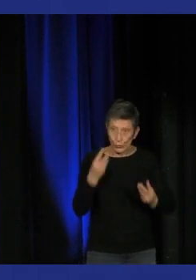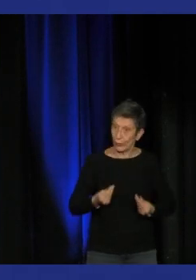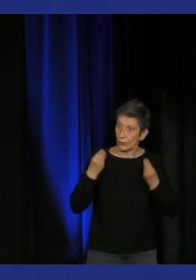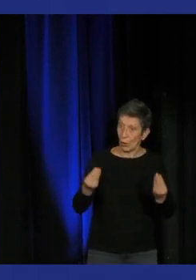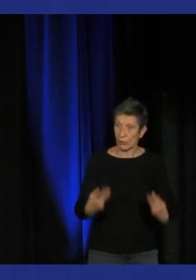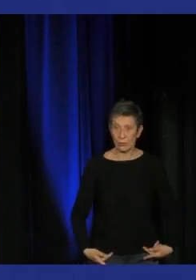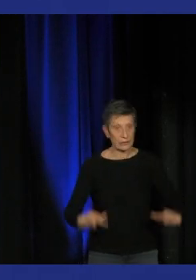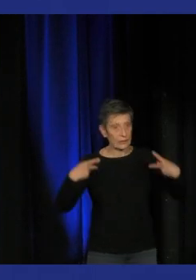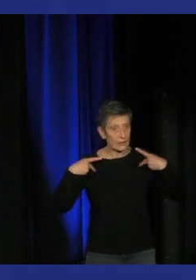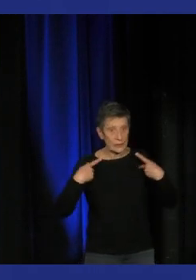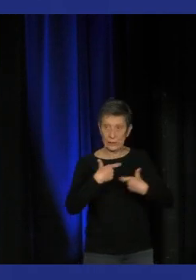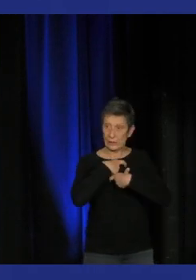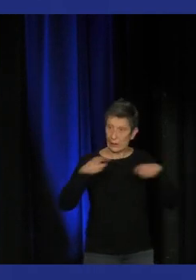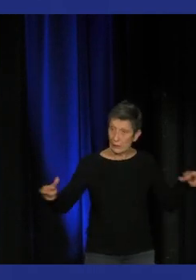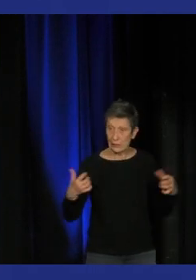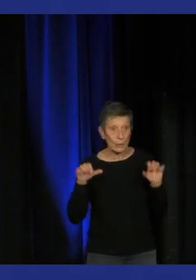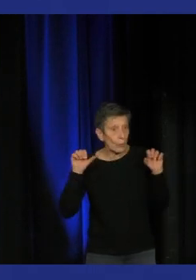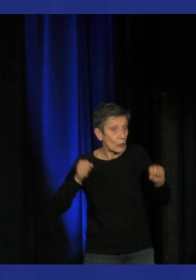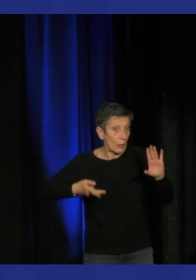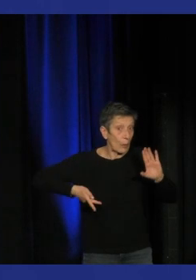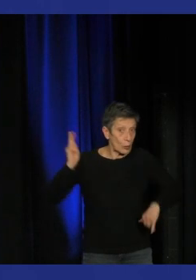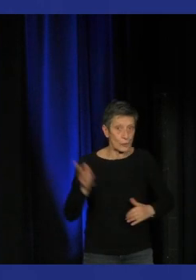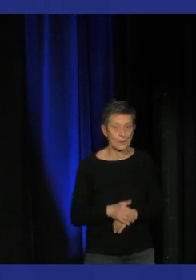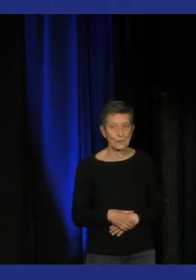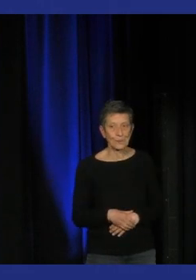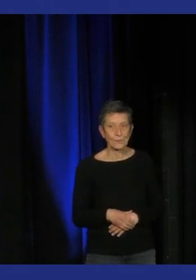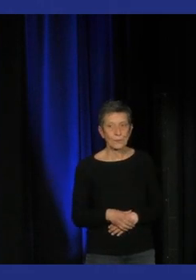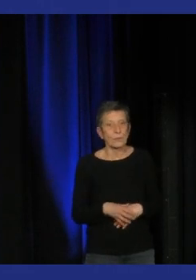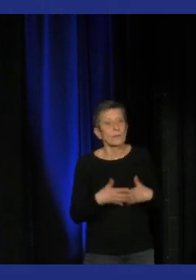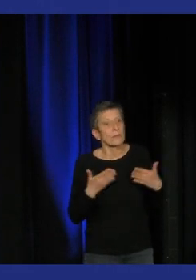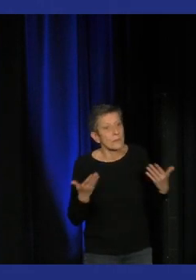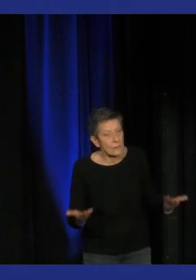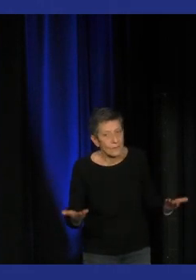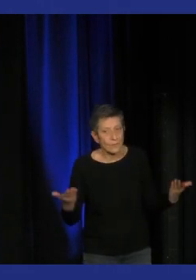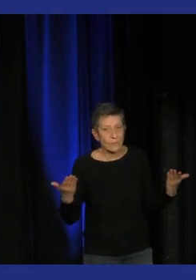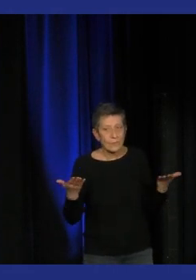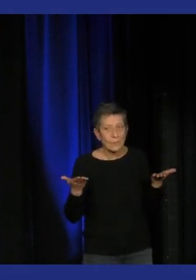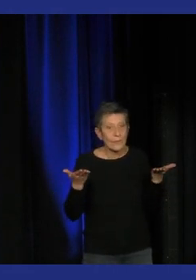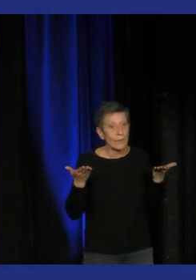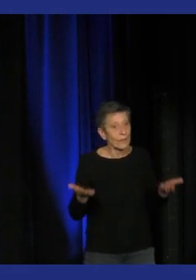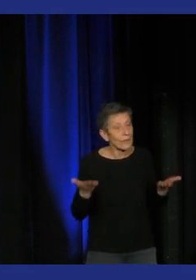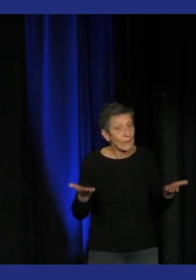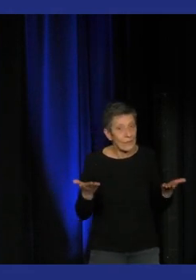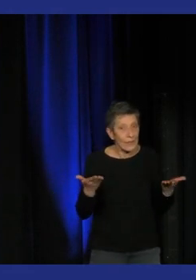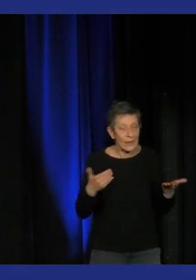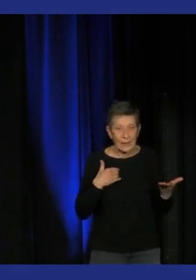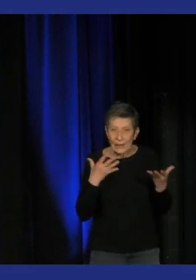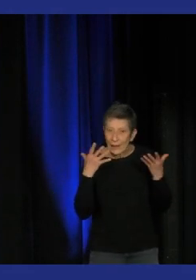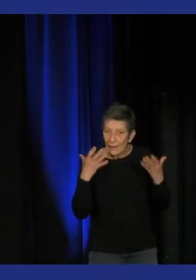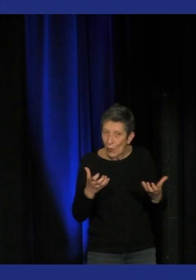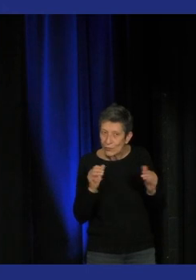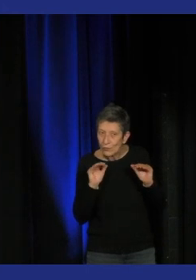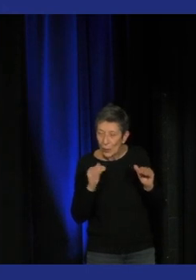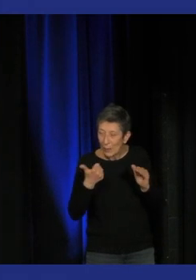vie possible, accessible ou davantage accessible. Mais, et c'est ce sur quoi je voulais quand même attirer l'attention, il peut y